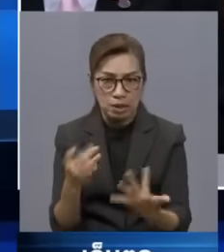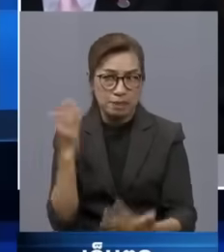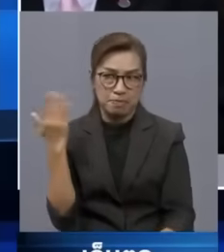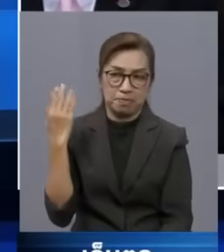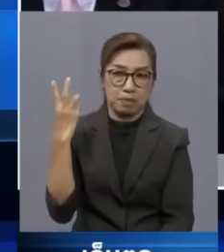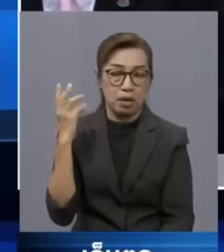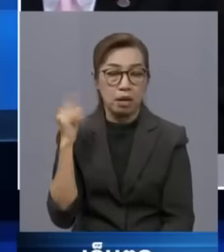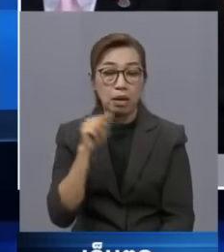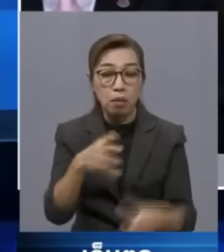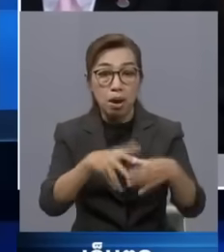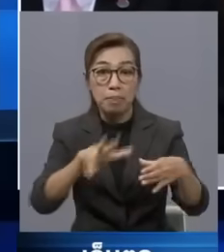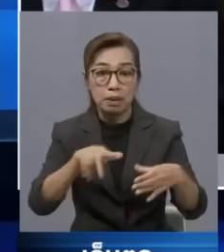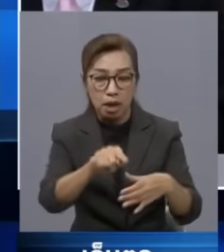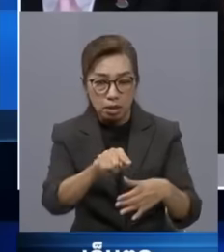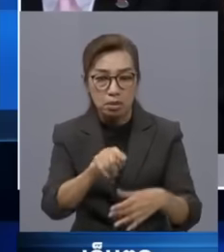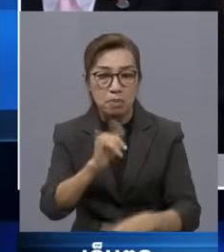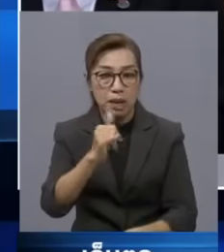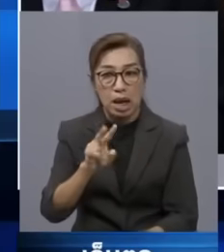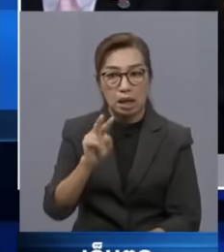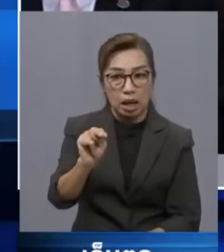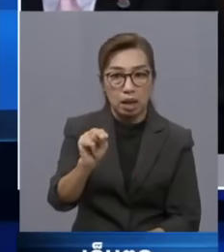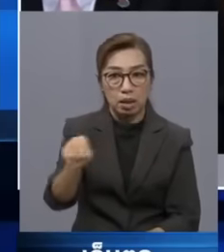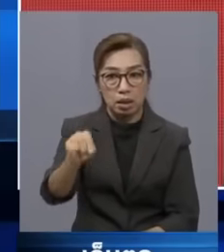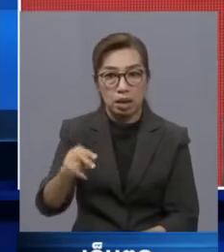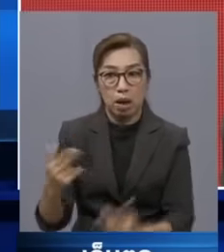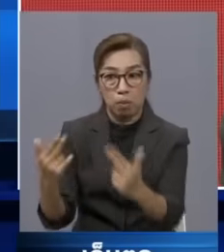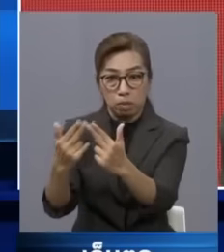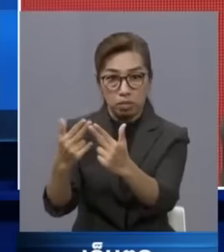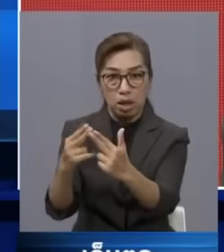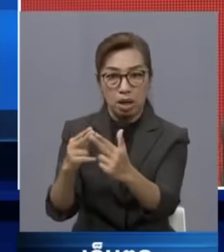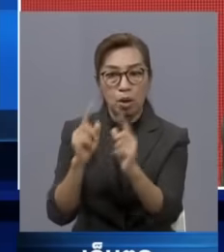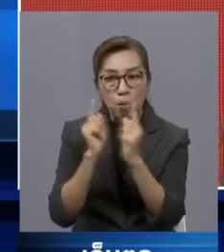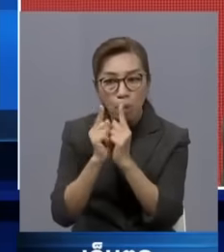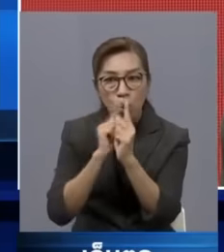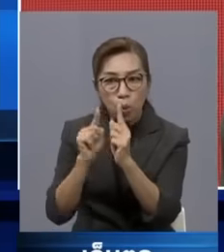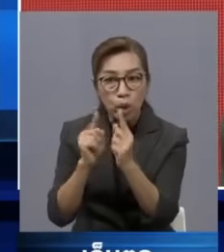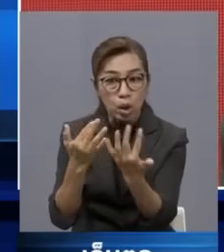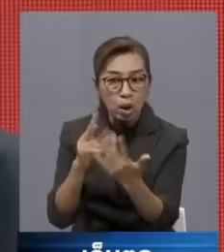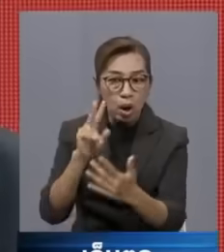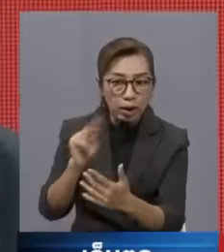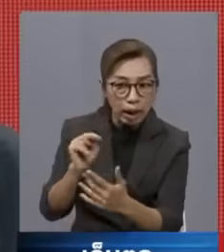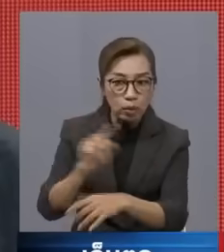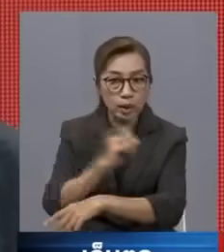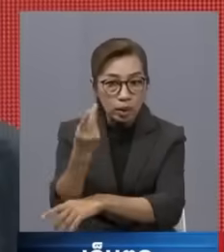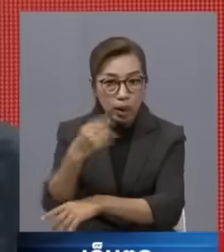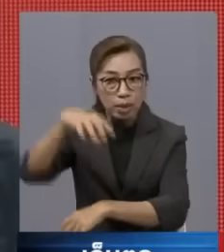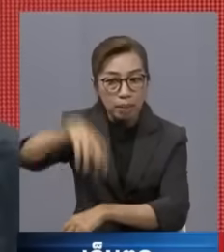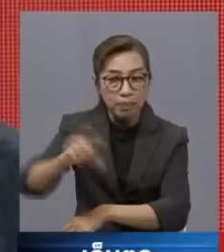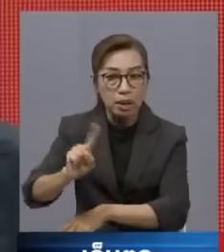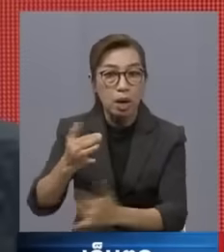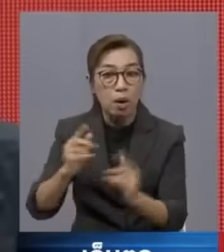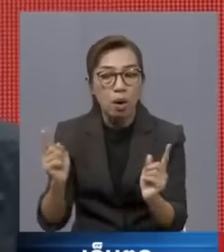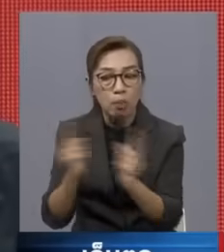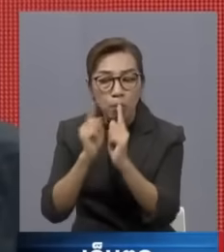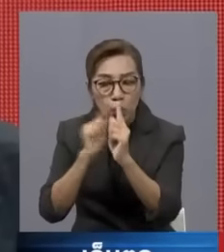ล่าสุดนะครับว่าทางเพื่อไทยจะนัดพูดคุยกับรวมไทยสร้างชาติรอเพียงแค่วันเวลาแล้วก็สถานที่นะครับไปพูดคุย